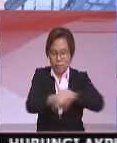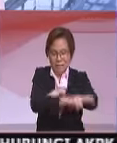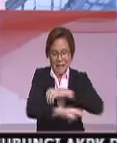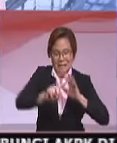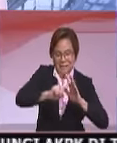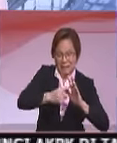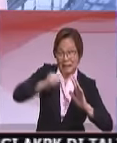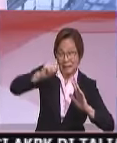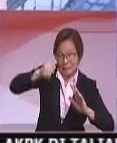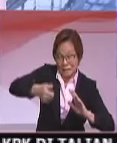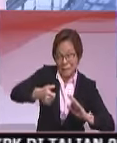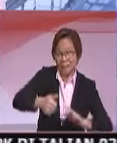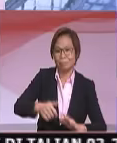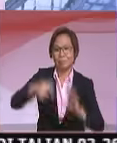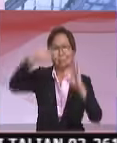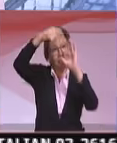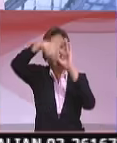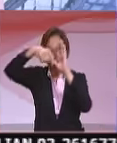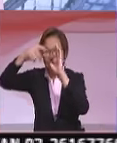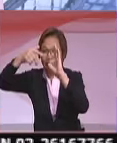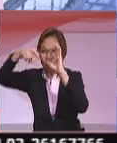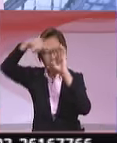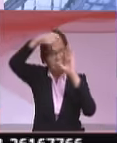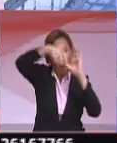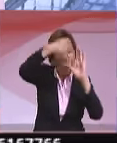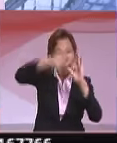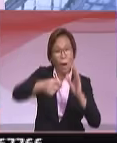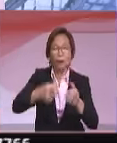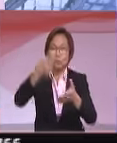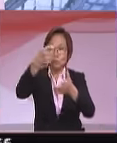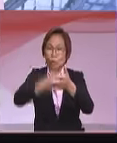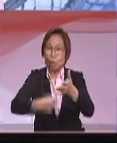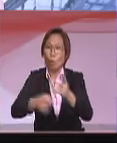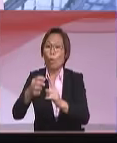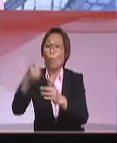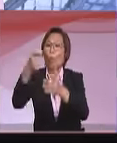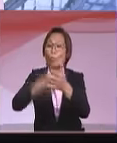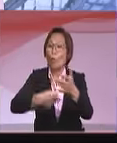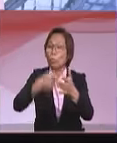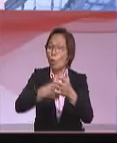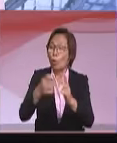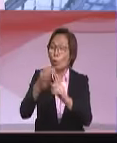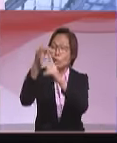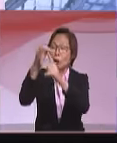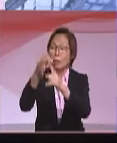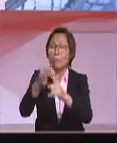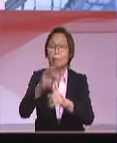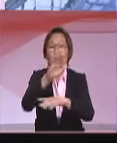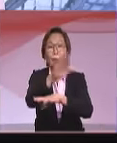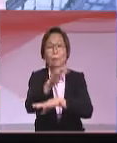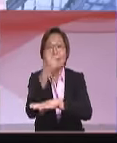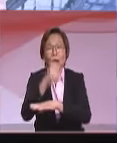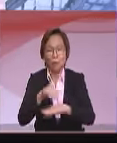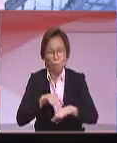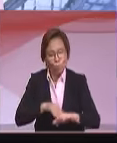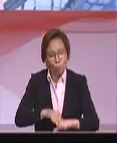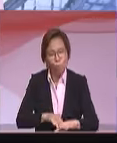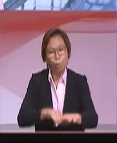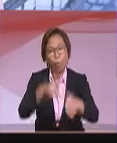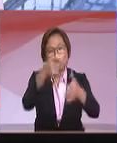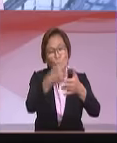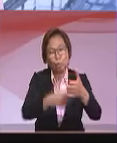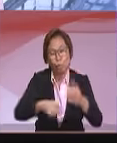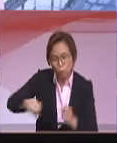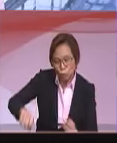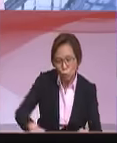bermula esok. Tinjauan di Plaza Tol Utama keluar dari Ibu Negara petang tadi mendapati aliran trafik melalui Plaza